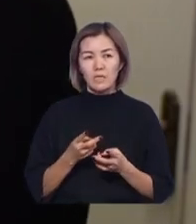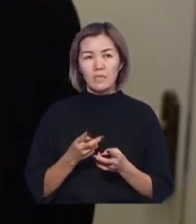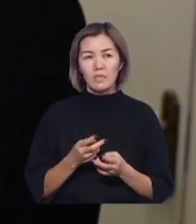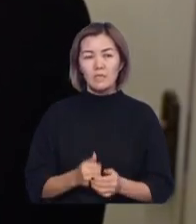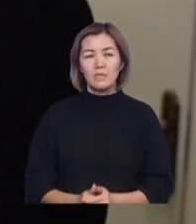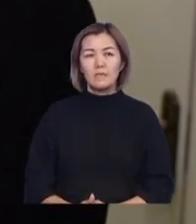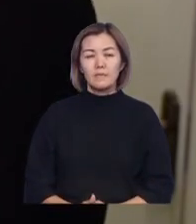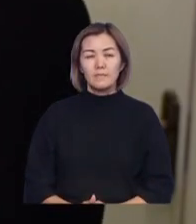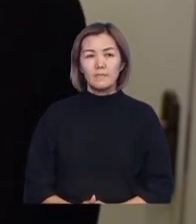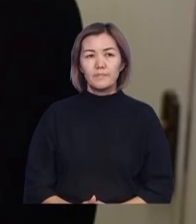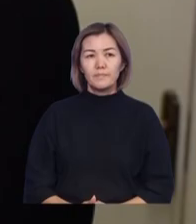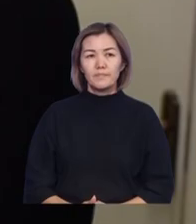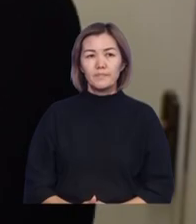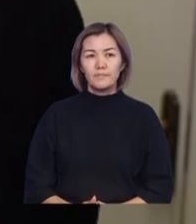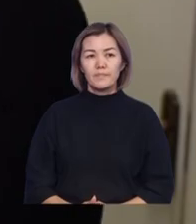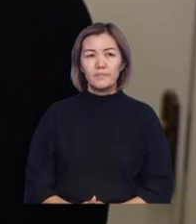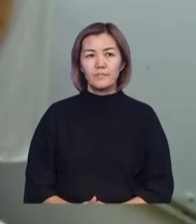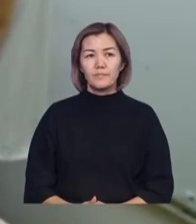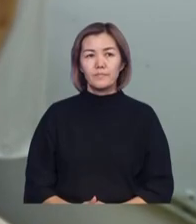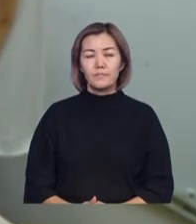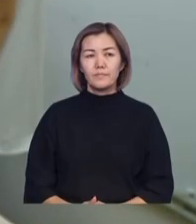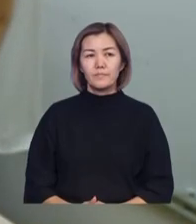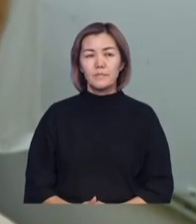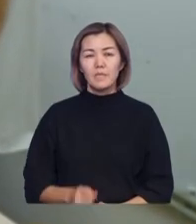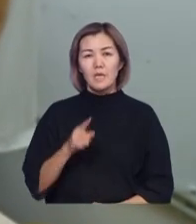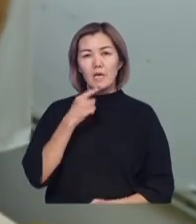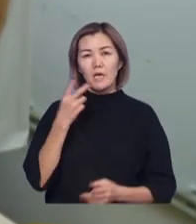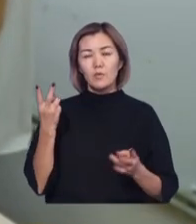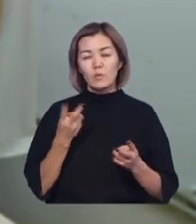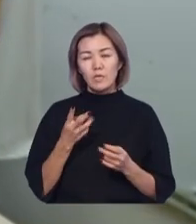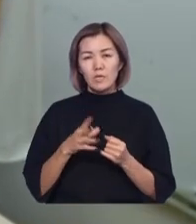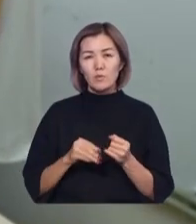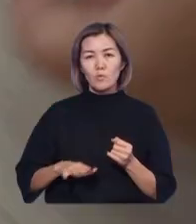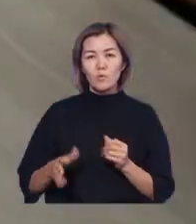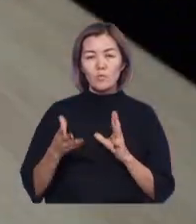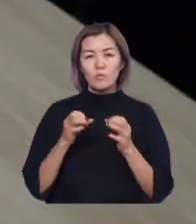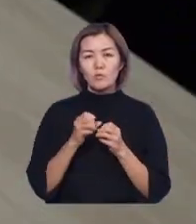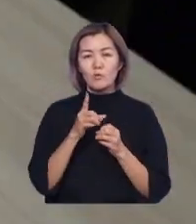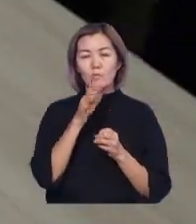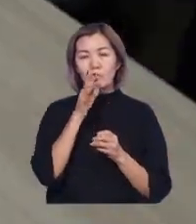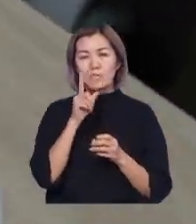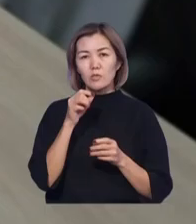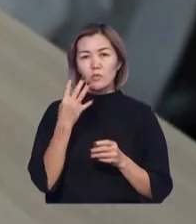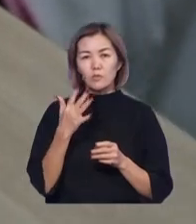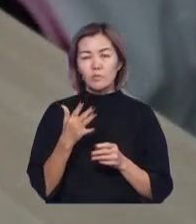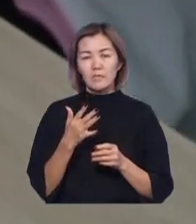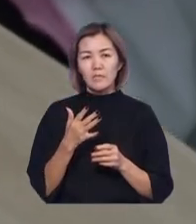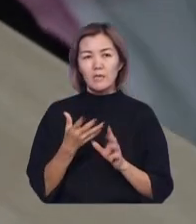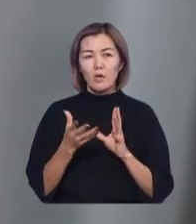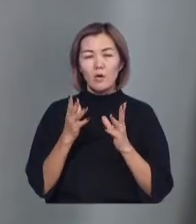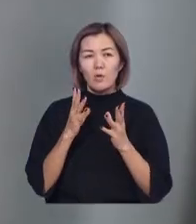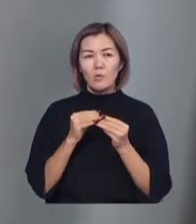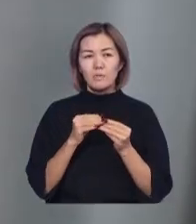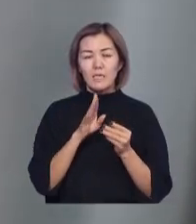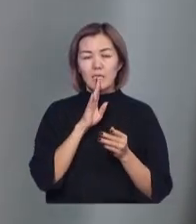ата-ана еш кедергісіз сенеді деп ойлаймын. Айта кету керек, өңір бойынша бүгінгі күнге 11 жастағы 104, 12-13 жастағы 135 қыз